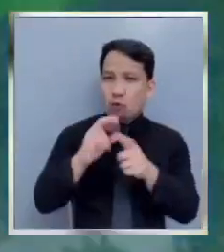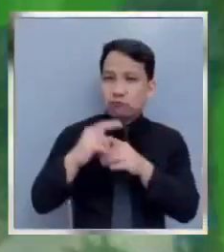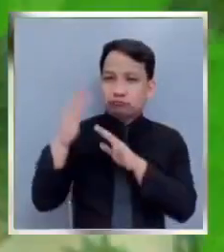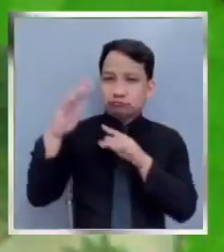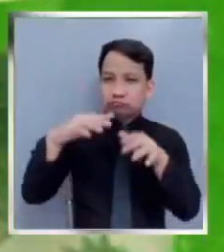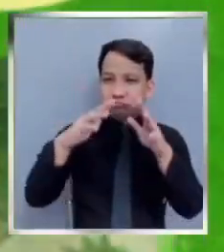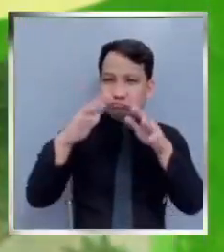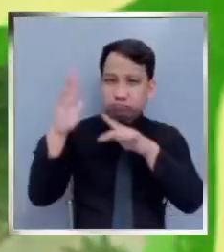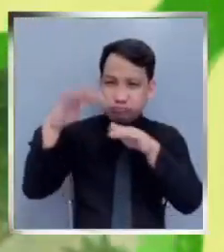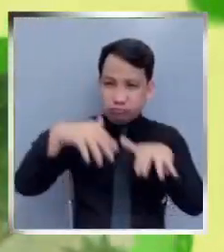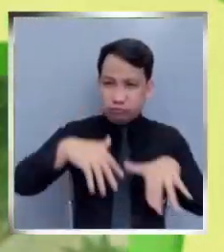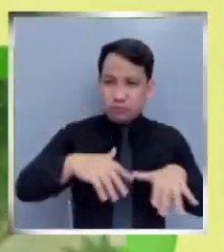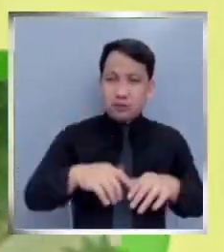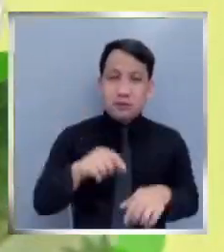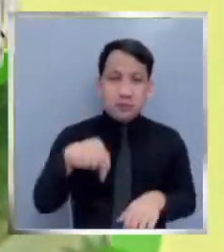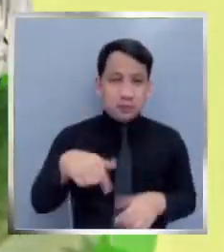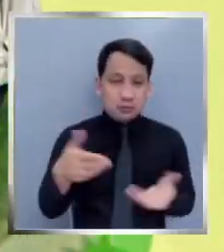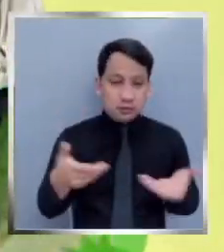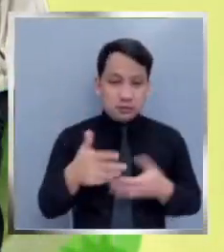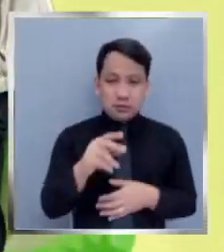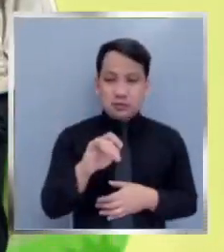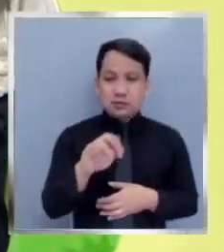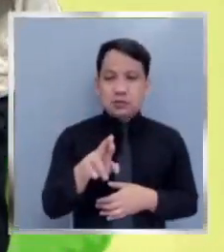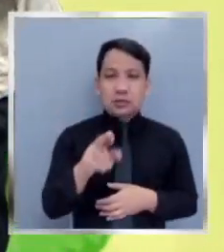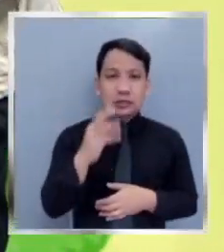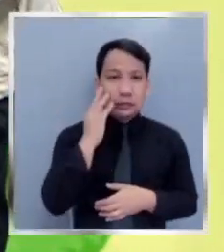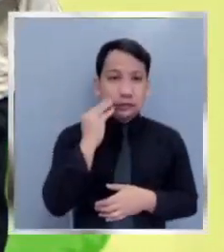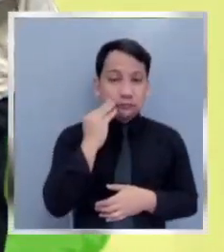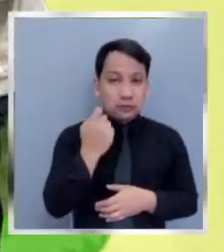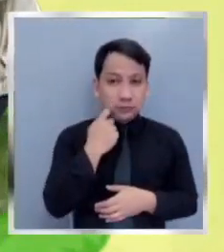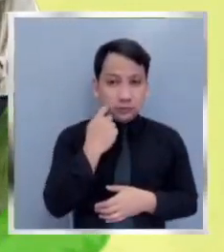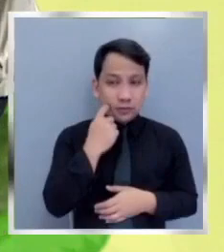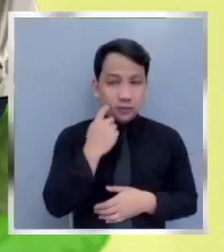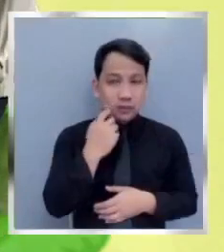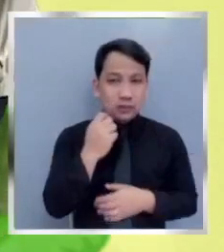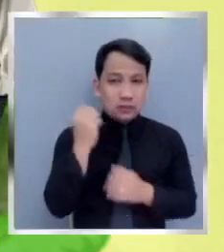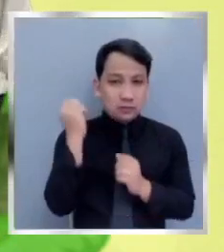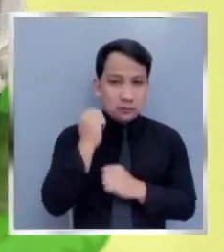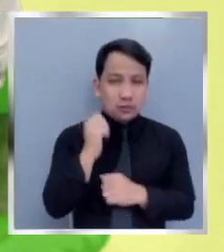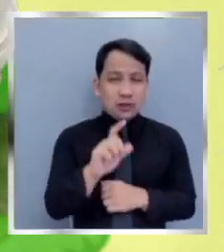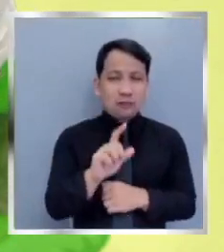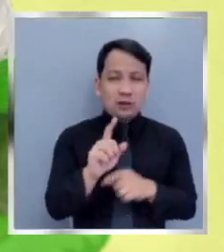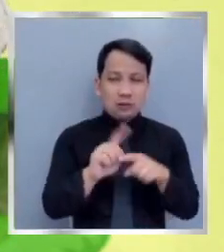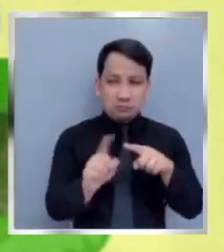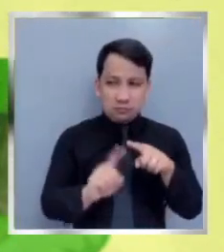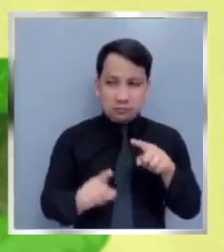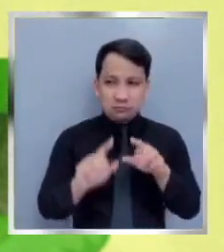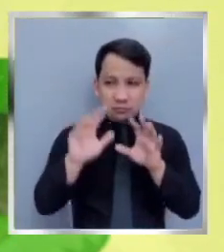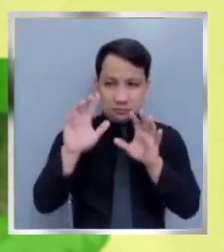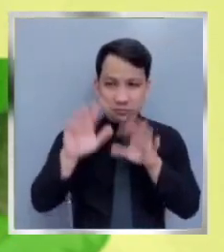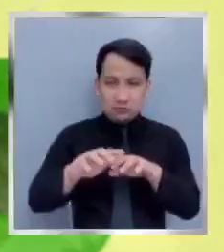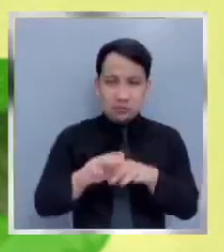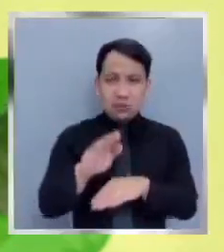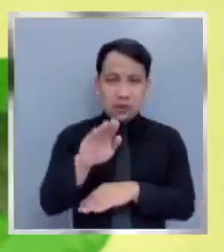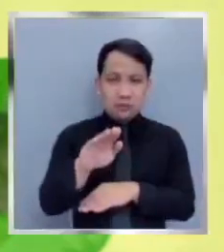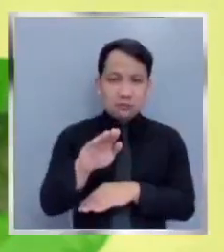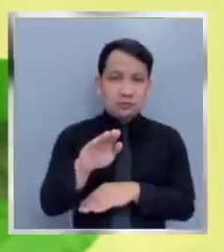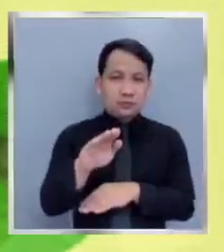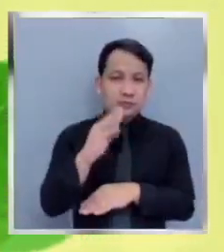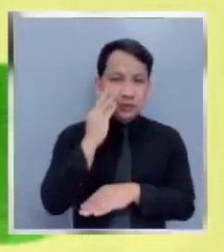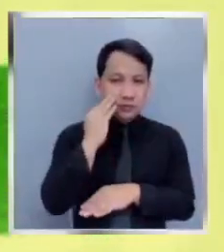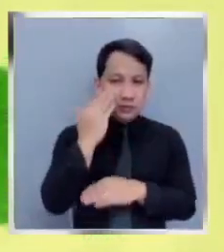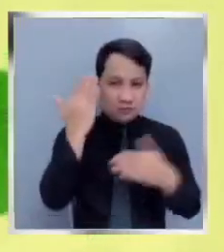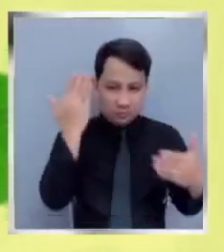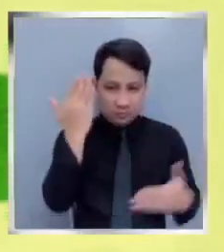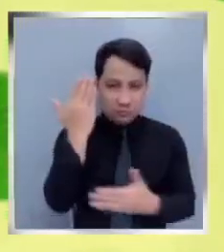mga taga-Metro Manila, kagaya ng naranasan kanina, asahan din yung mga localized thunderstorm. Pagdating ng hapon, mapapansin nyo, hindi